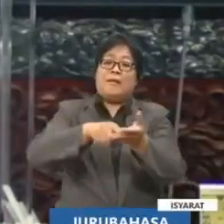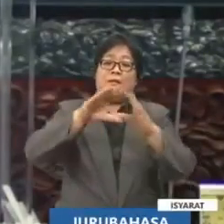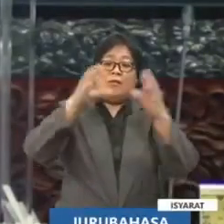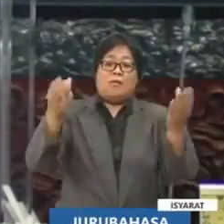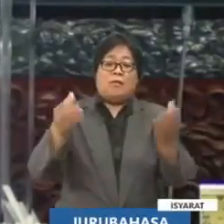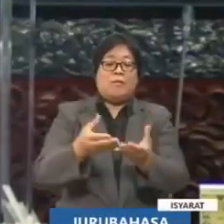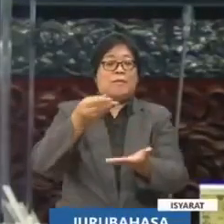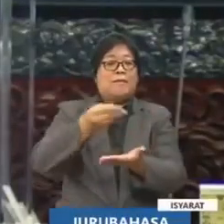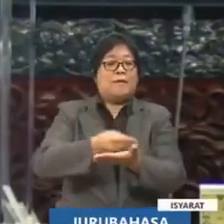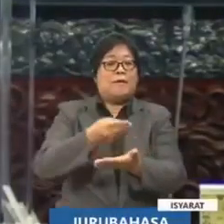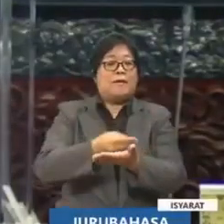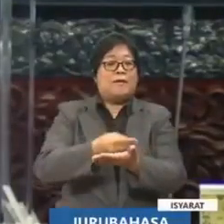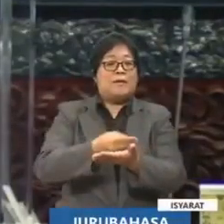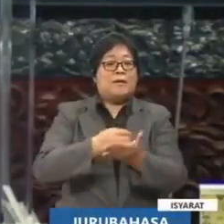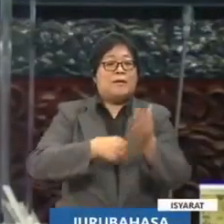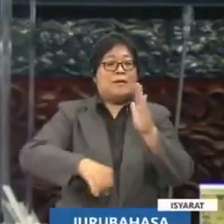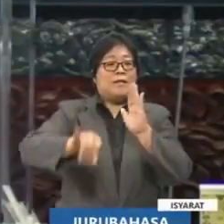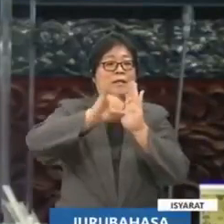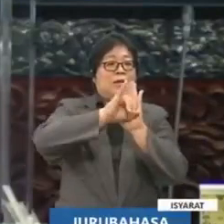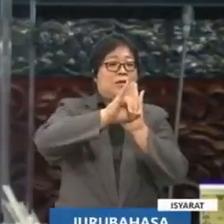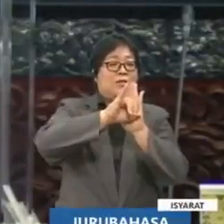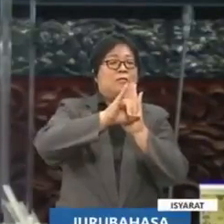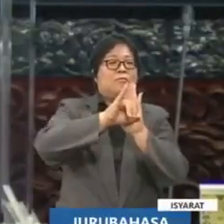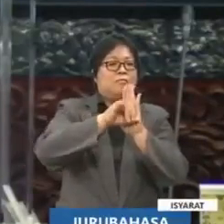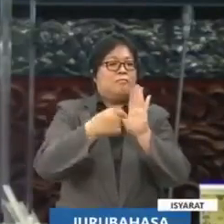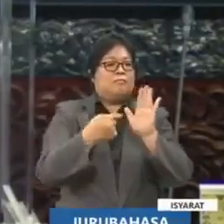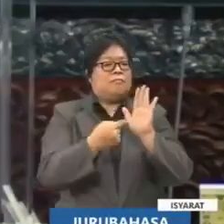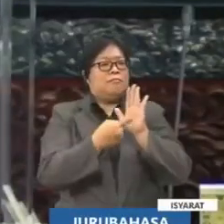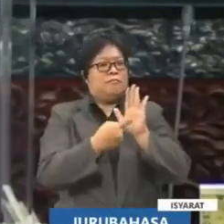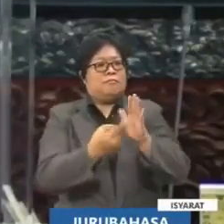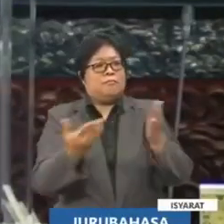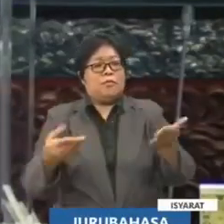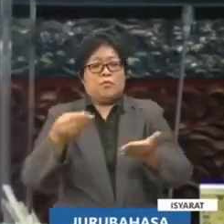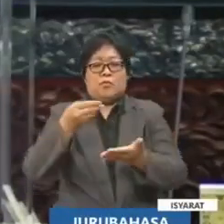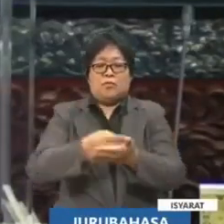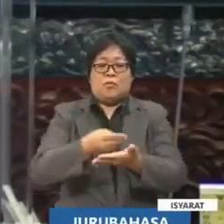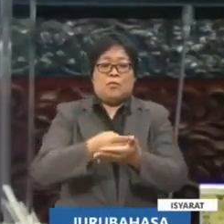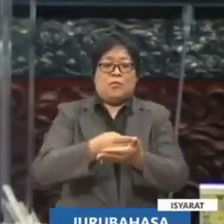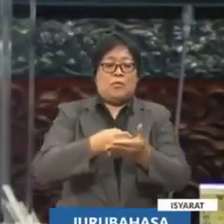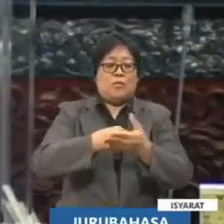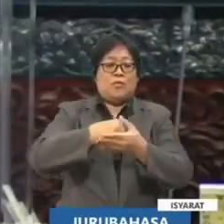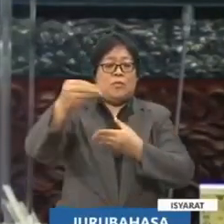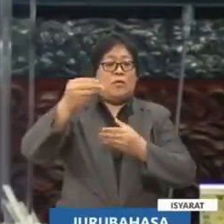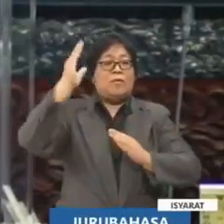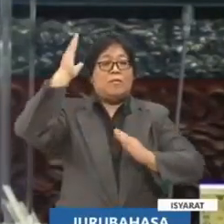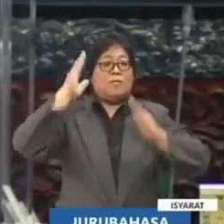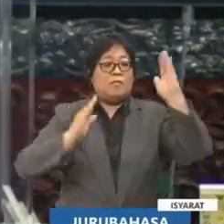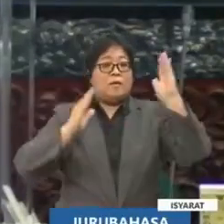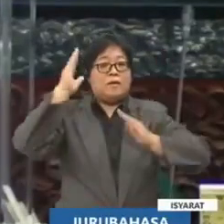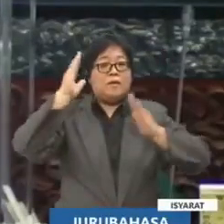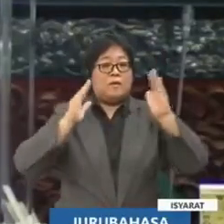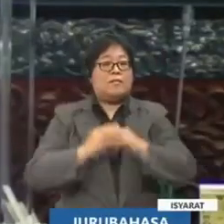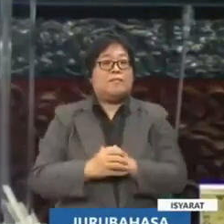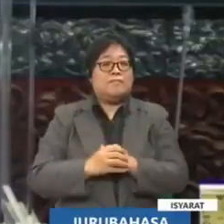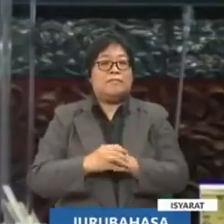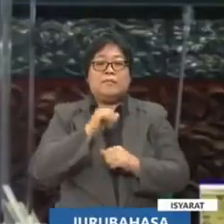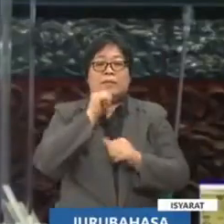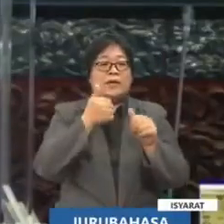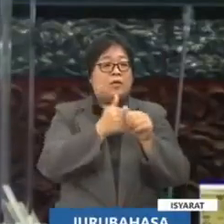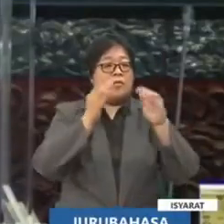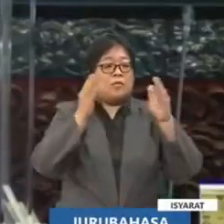Global Financial Integrity yang menunjukkan wang yang dibawa keluar dari Malaysia tidak